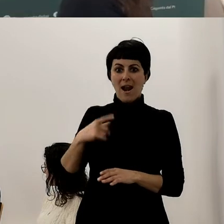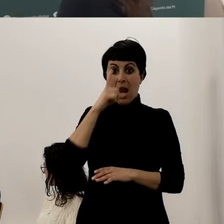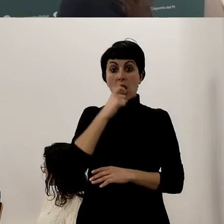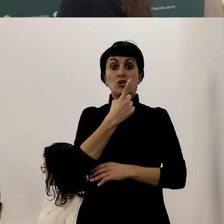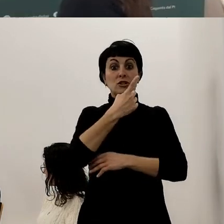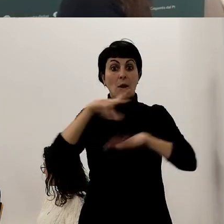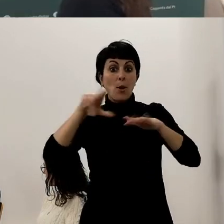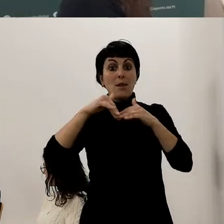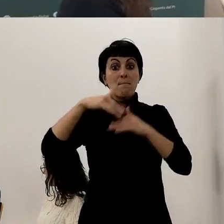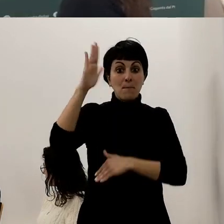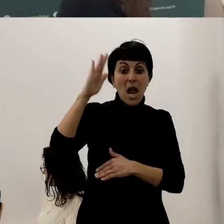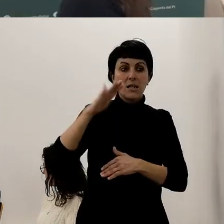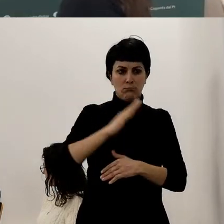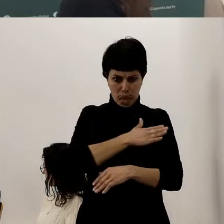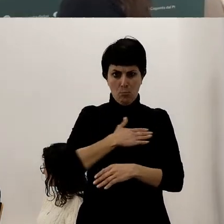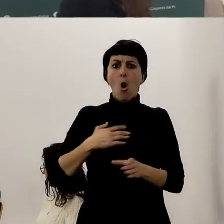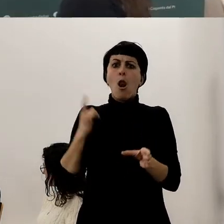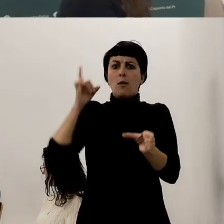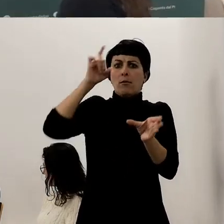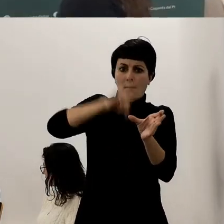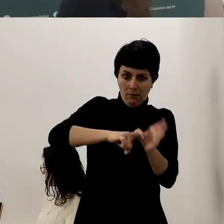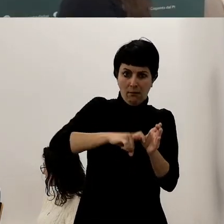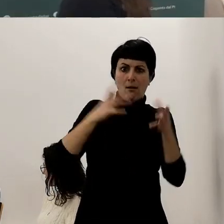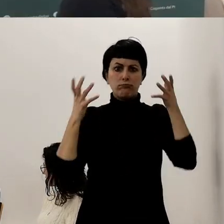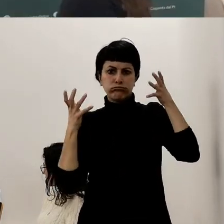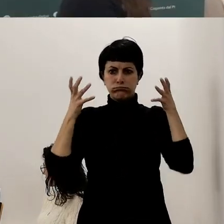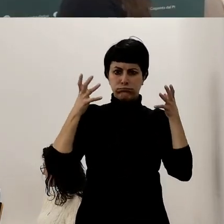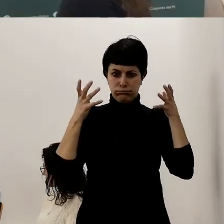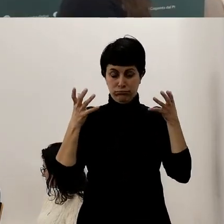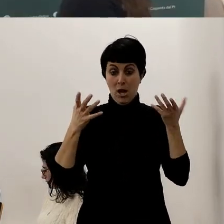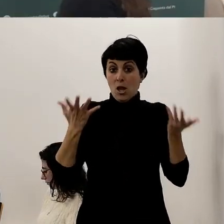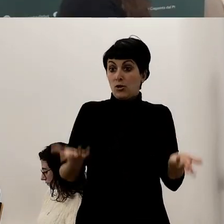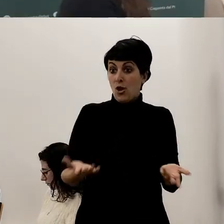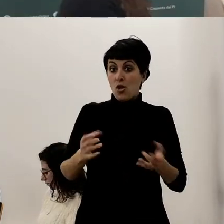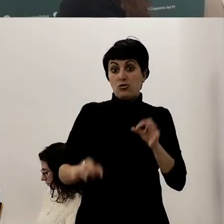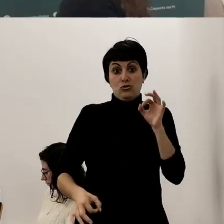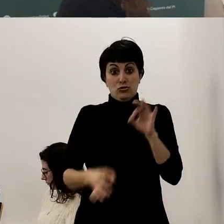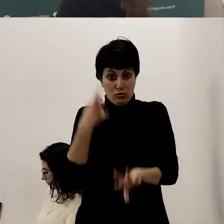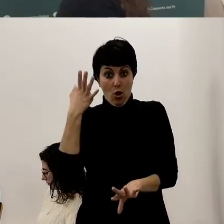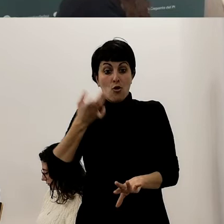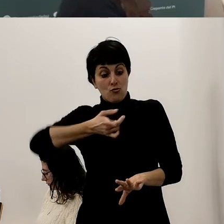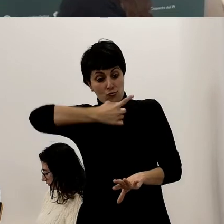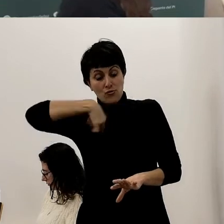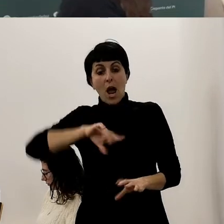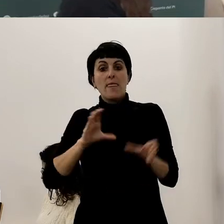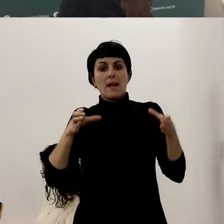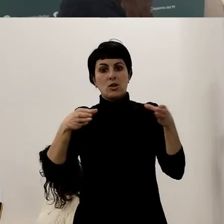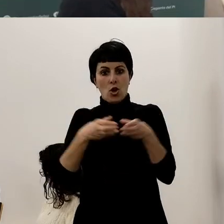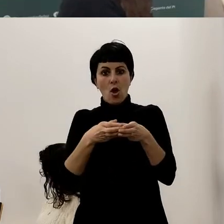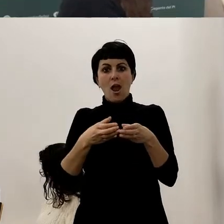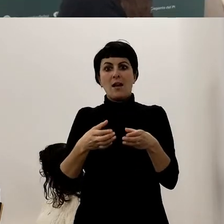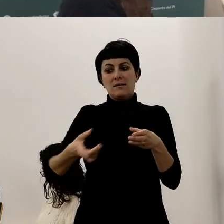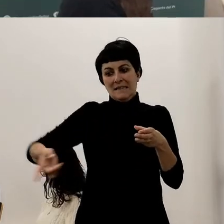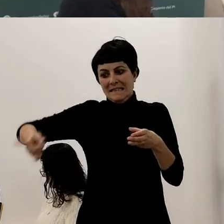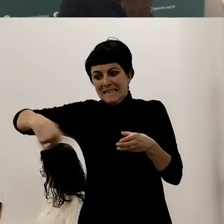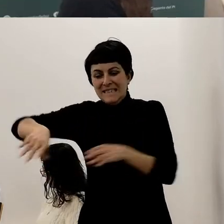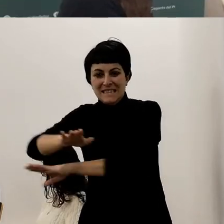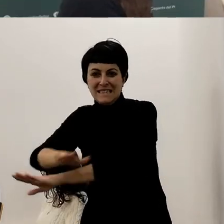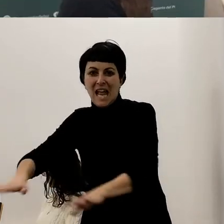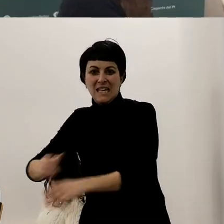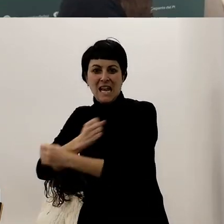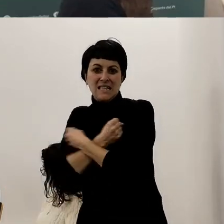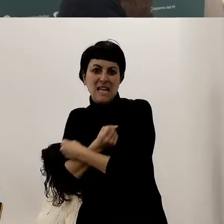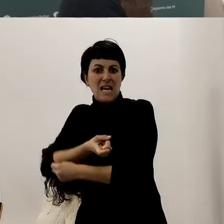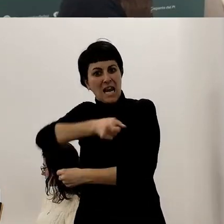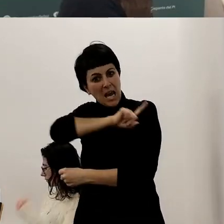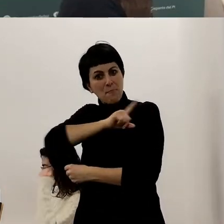18 anys, no? I realment doncs, tenim aquesta sort que som una colla molt estimada per tota la gent del poble